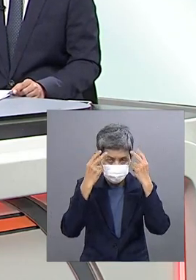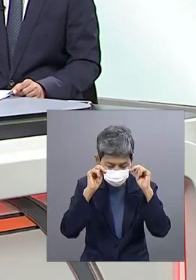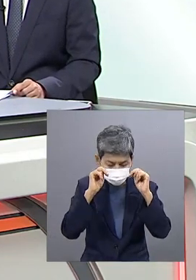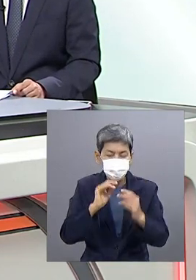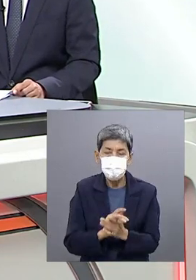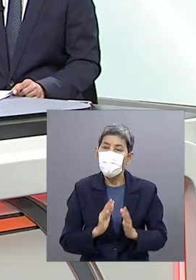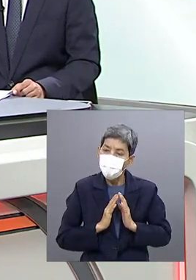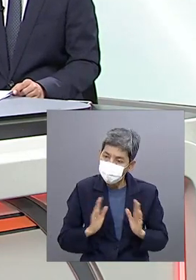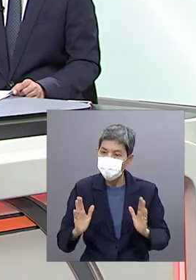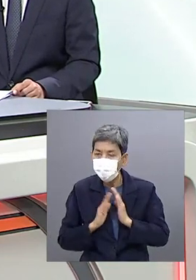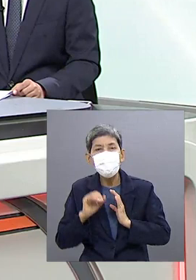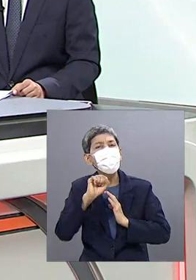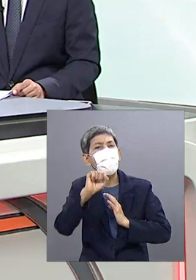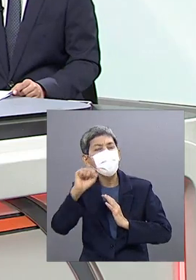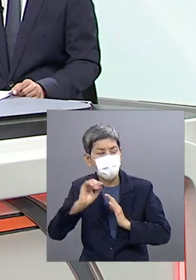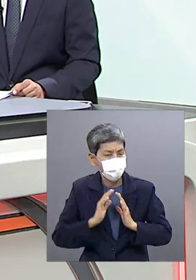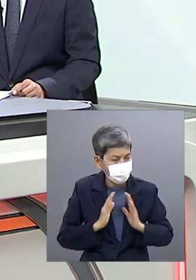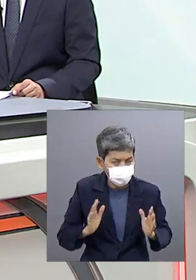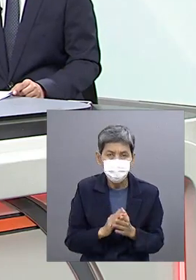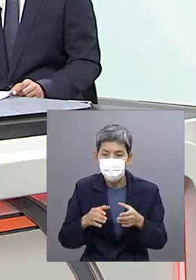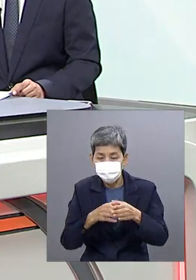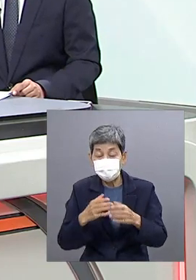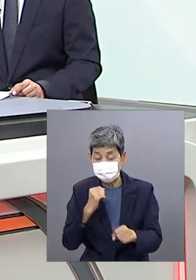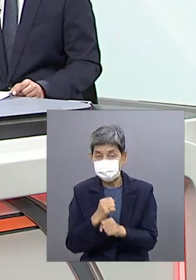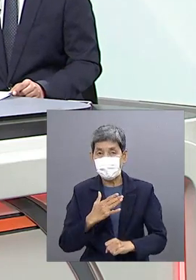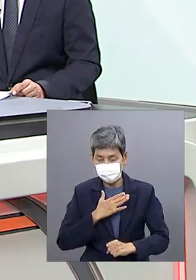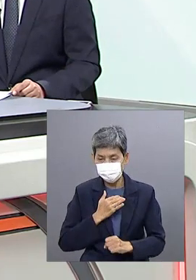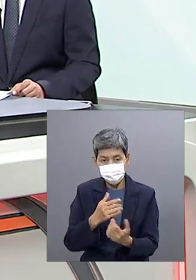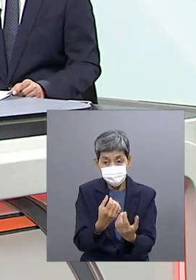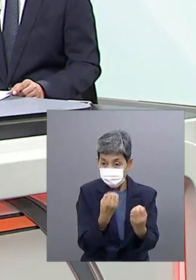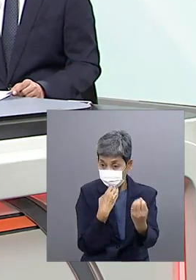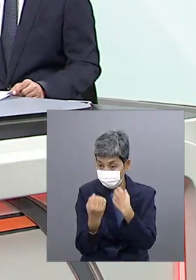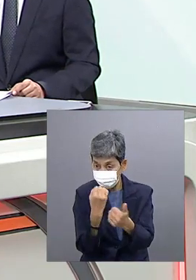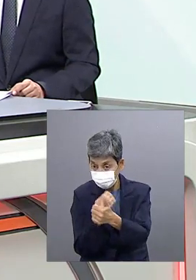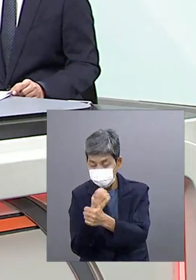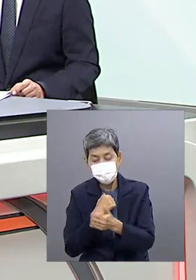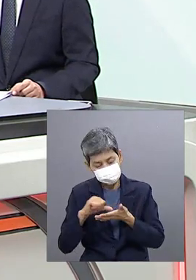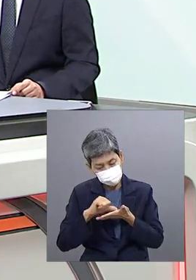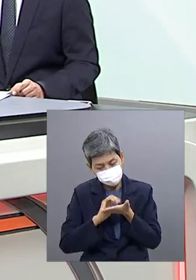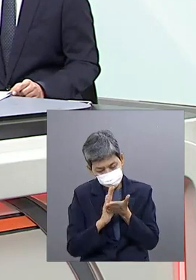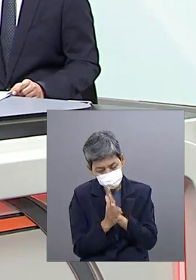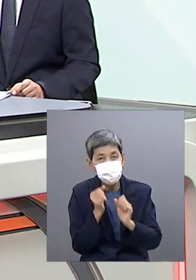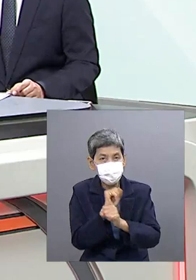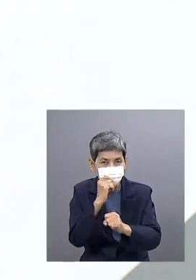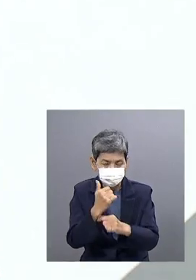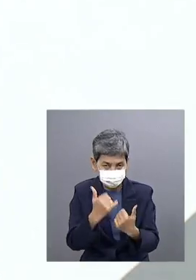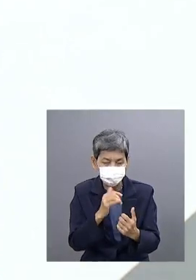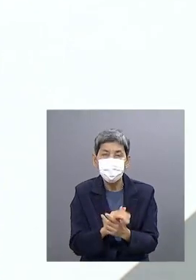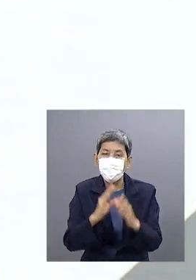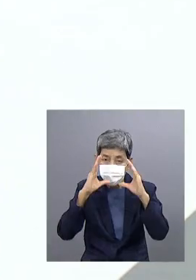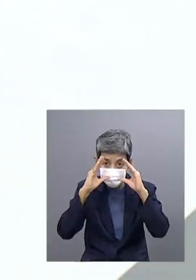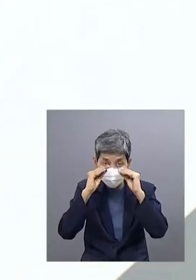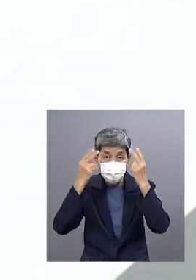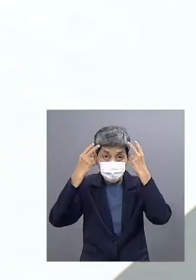สภาผู้แทนราษฎรกับพร้อมกับยืนยันว่าจะนำข้อเสนอนั้นไปปรับใช้งานหลังจากในช่วงค่ำนายกรัฐมนตรี